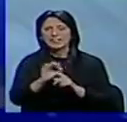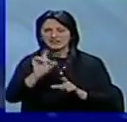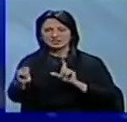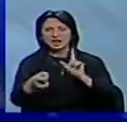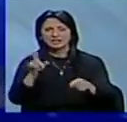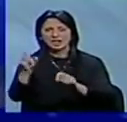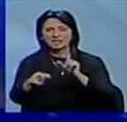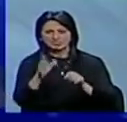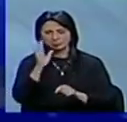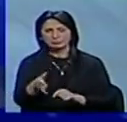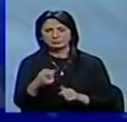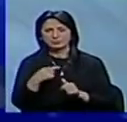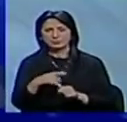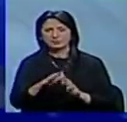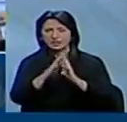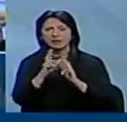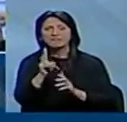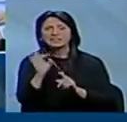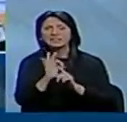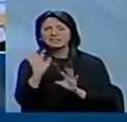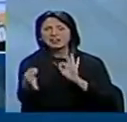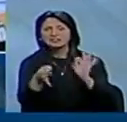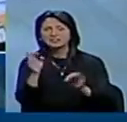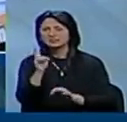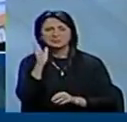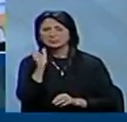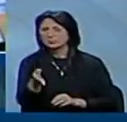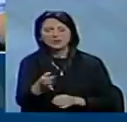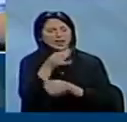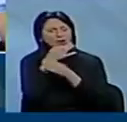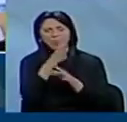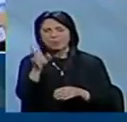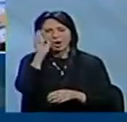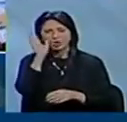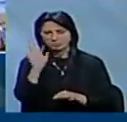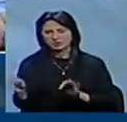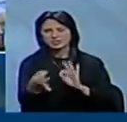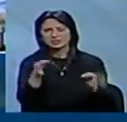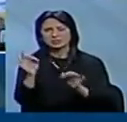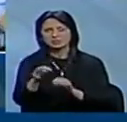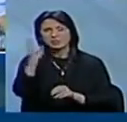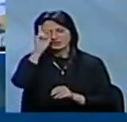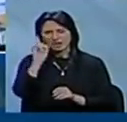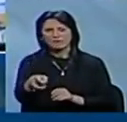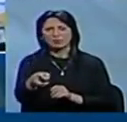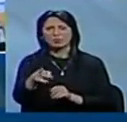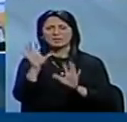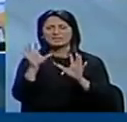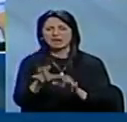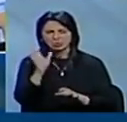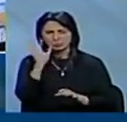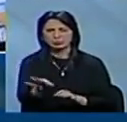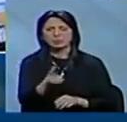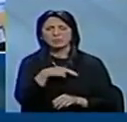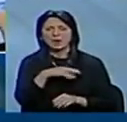ბევრ რაღაცებს, დააშლის და რაღაცებს. რა ვიცი, აი, ნებისმიერ ხელისუფლების შტოს, მთავრობას, საკანონმდებლოს,